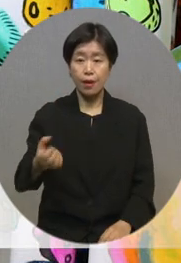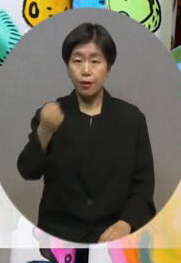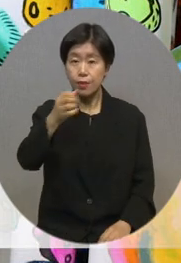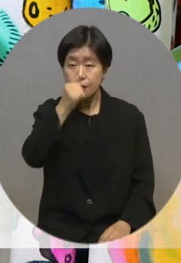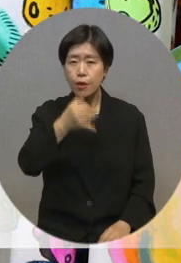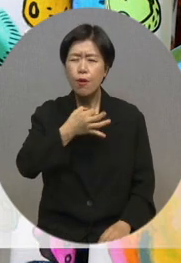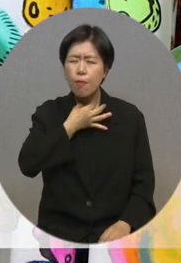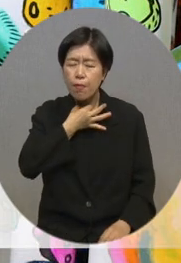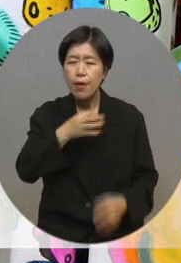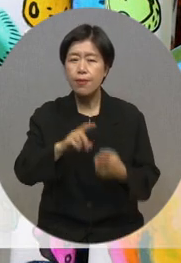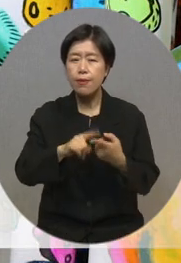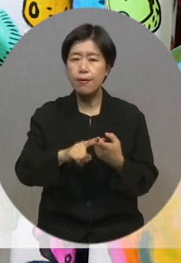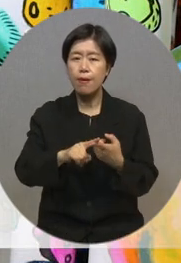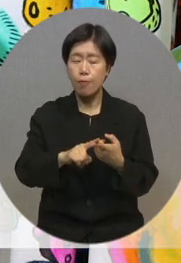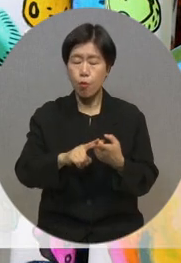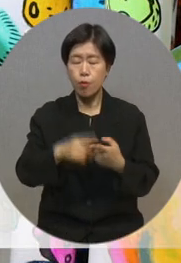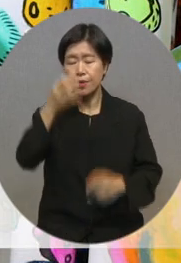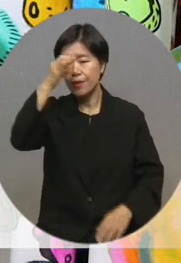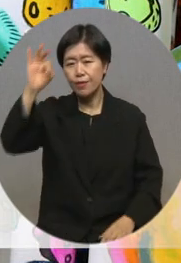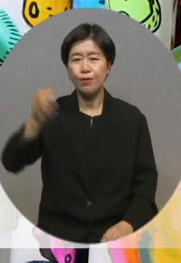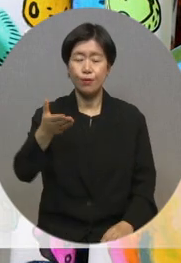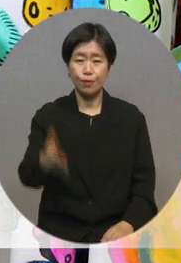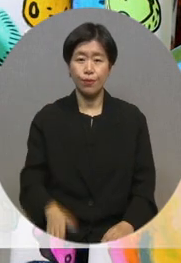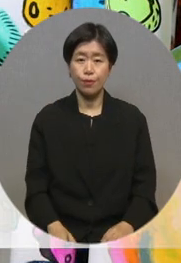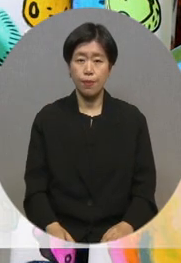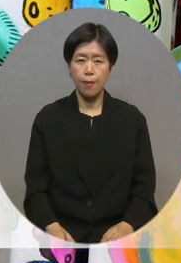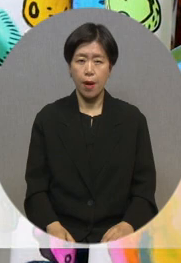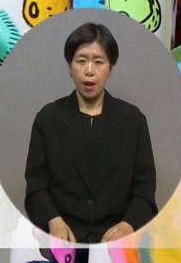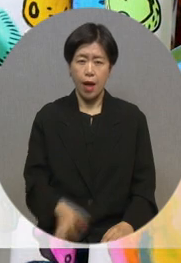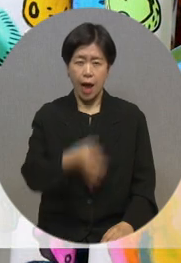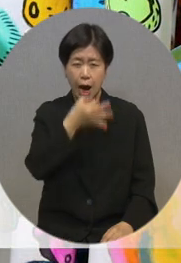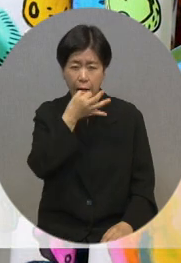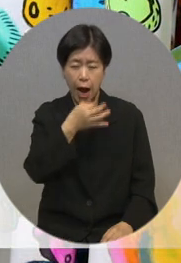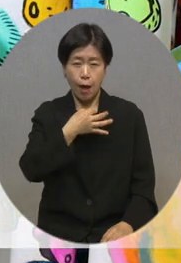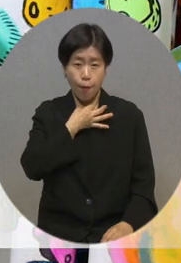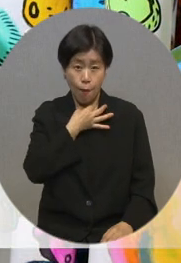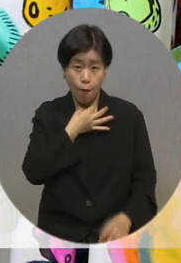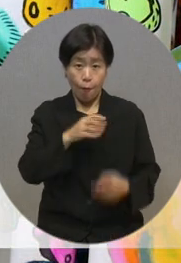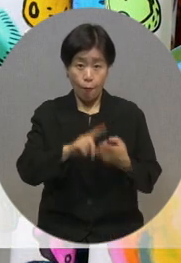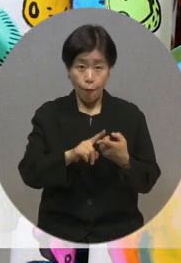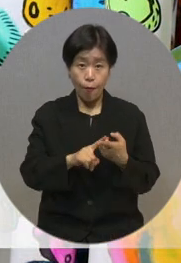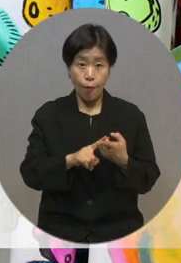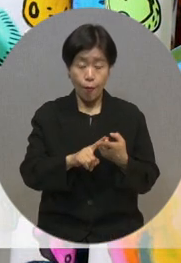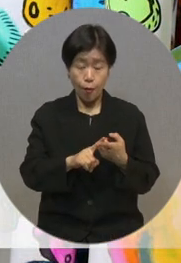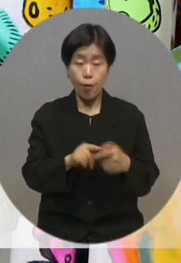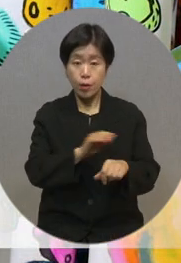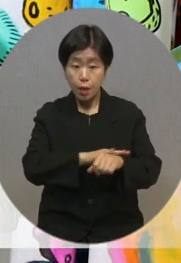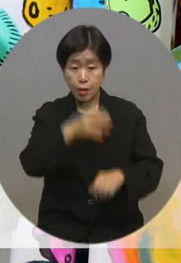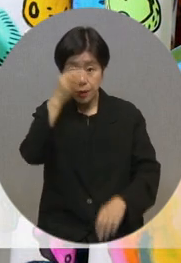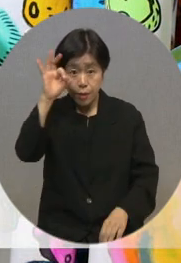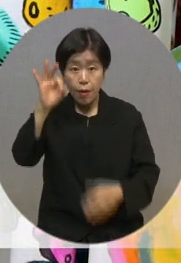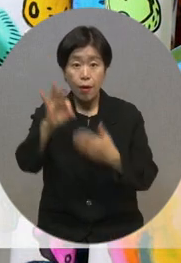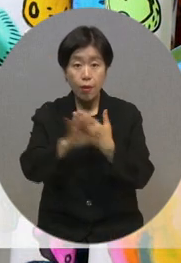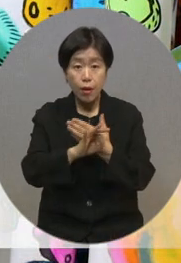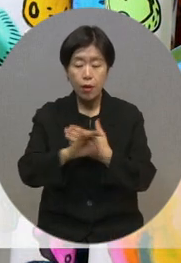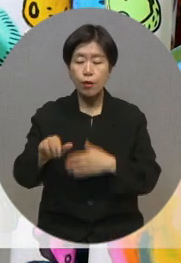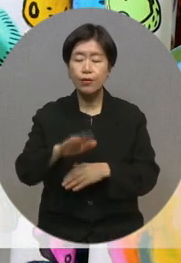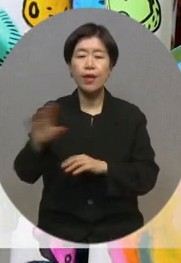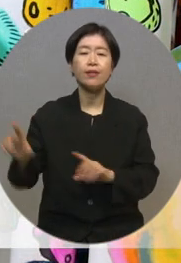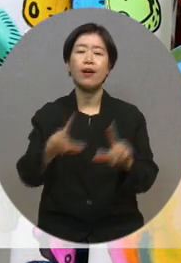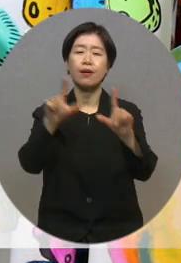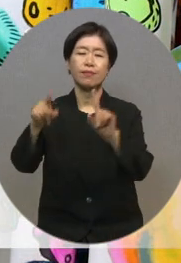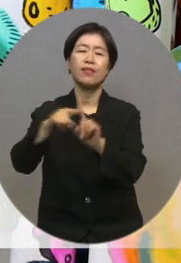욕망을 긍정하고 그 욕망을 근거로 해서 우리 현실적인 삶을, 실존적인 삶을